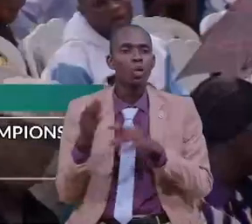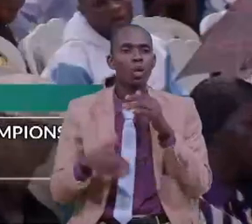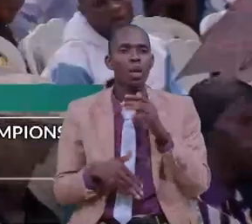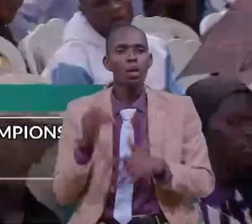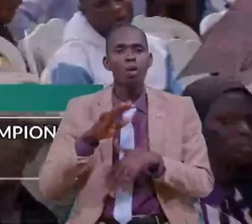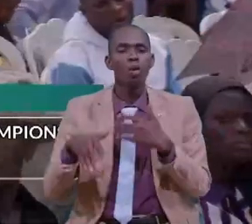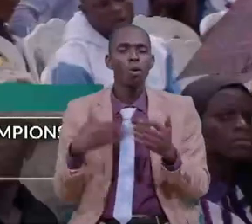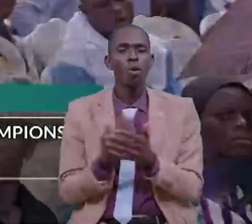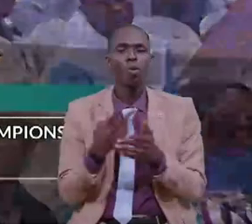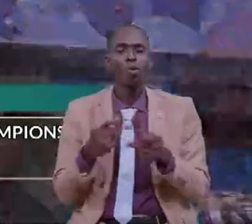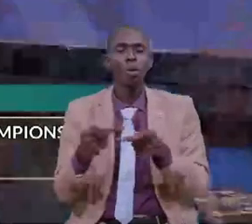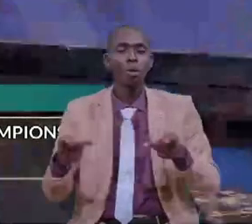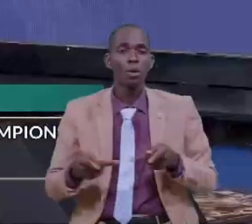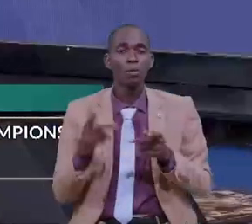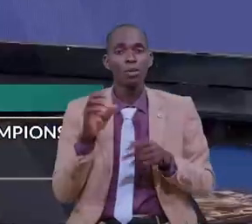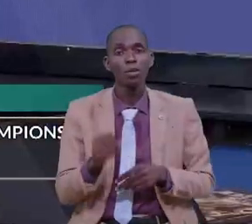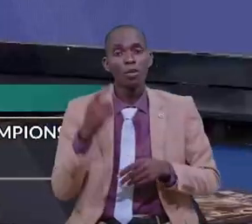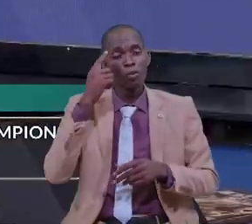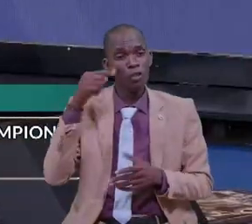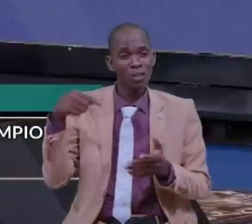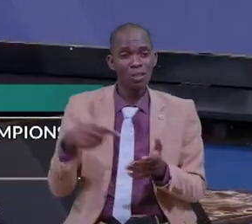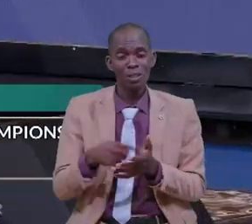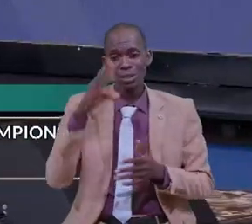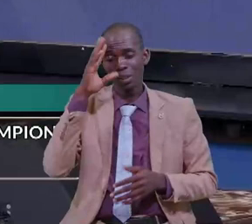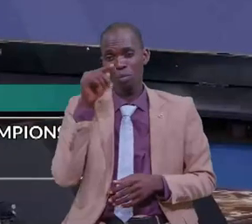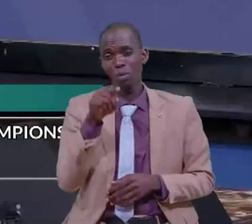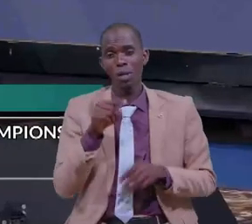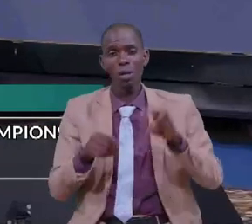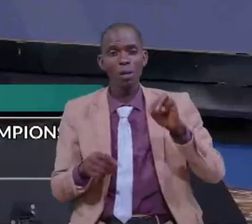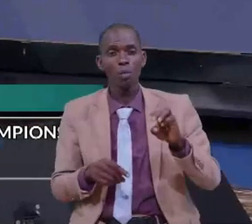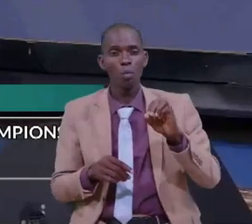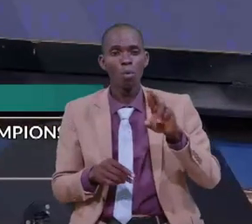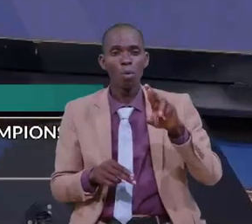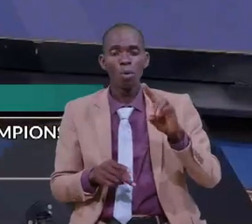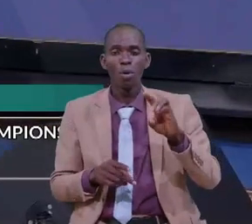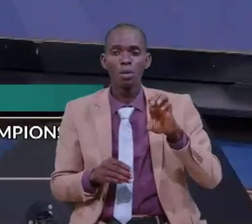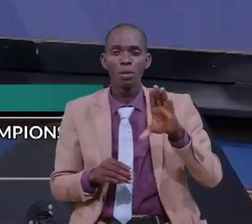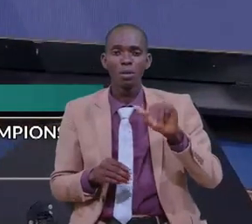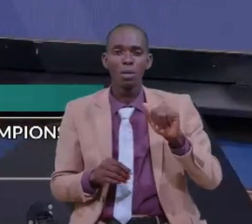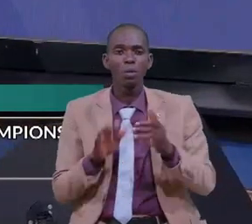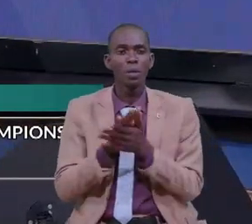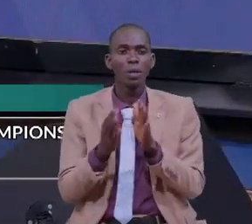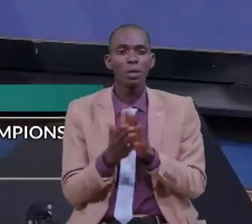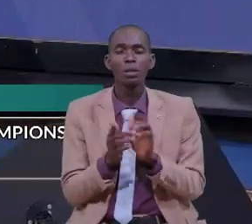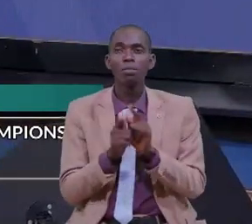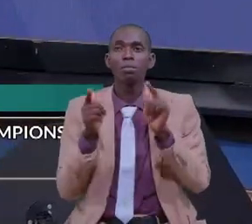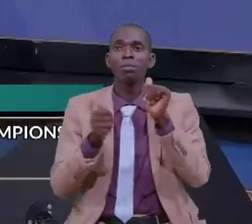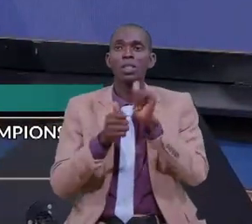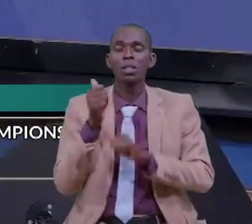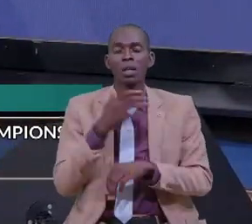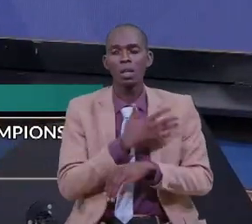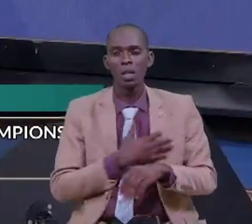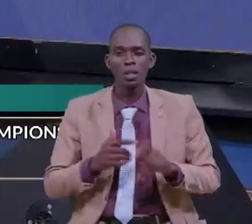Car Mardoché était puissant dans la maison du roi et sa renommée se répandant dans toutes les provinces parce qu'il devenait de plus en